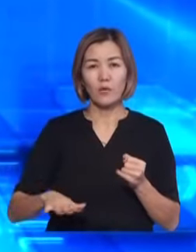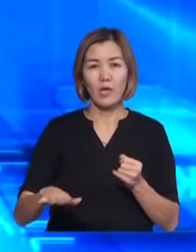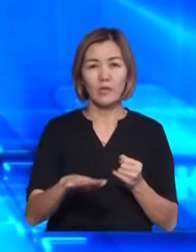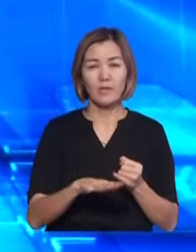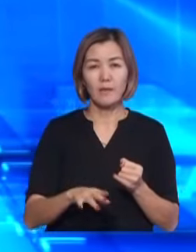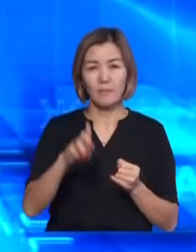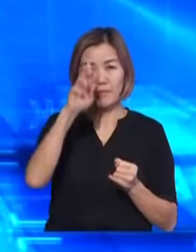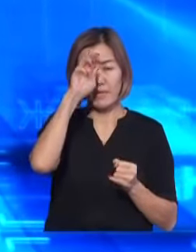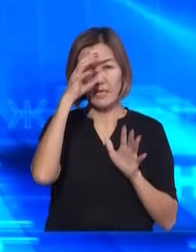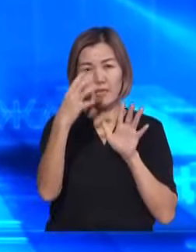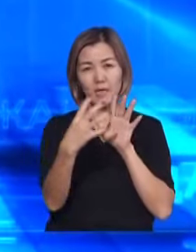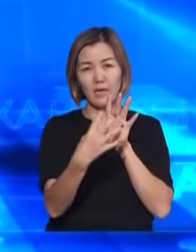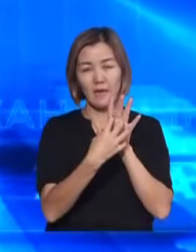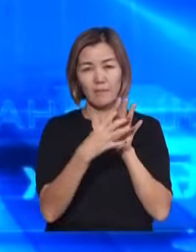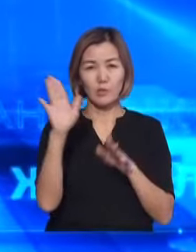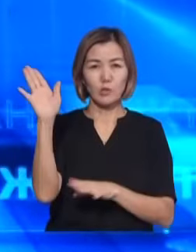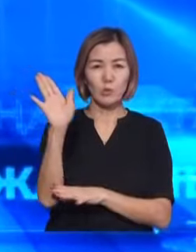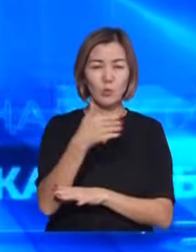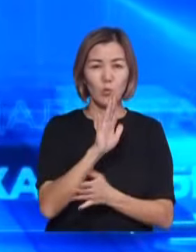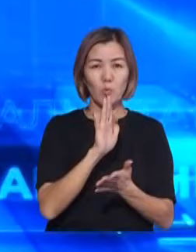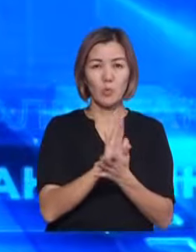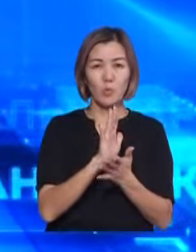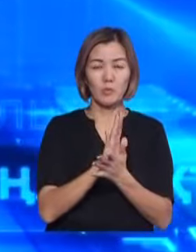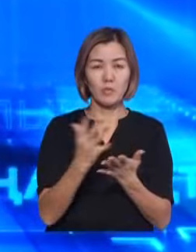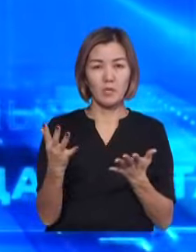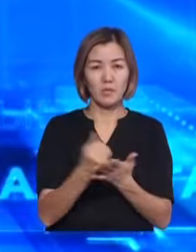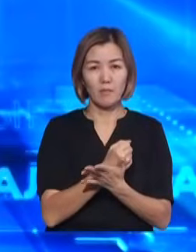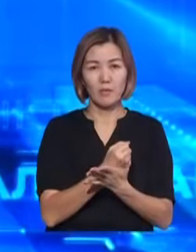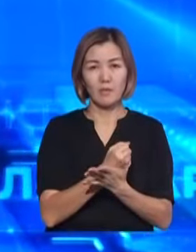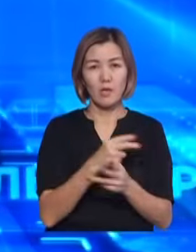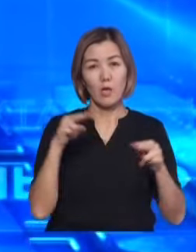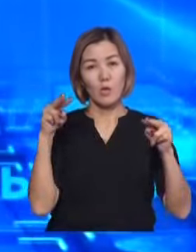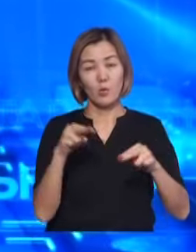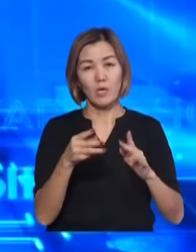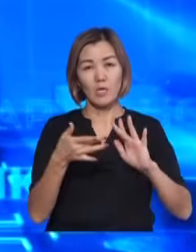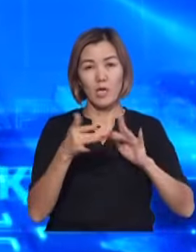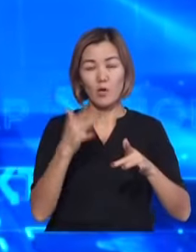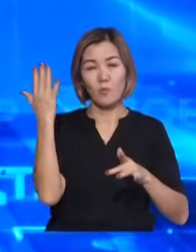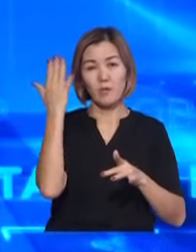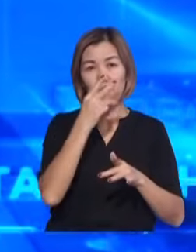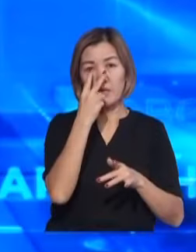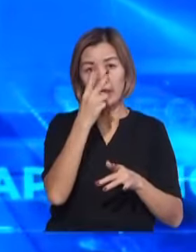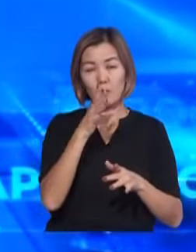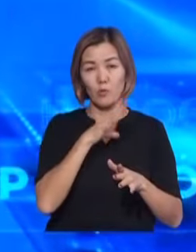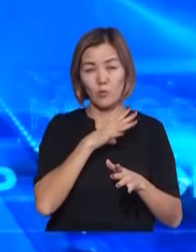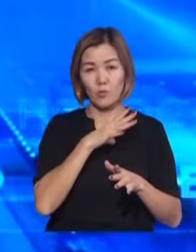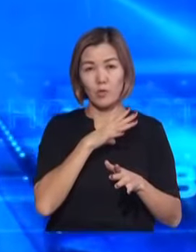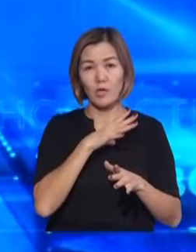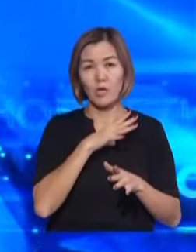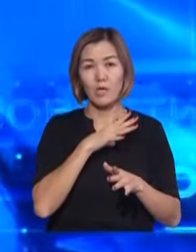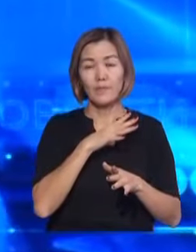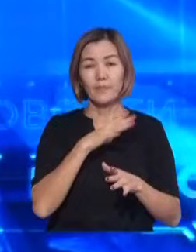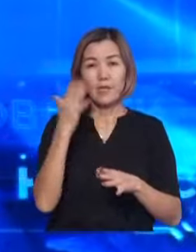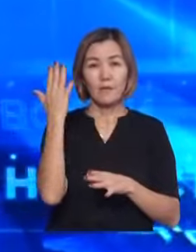Талғар ауданында мемлекеттік рәміздер қоқыстан табылды. Бұл туралы куәгердің әлеуметтік желіге жүктеген бейнежазбасынан мәлім болды.